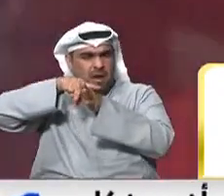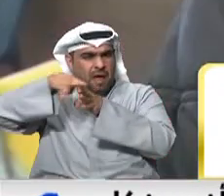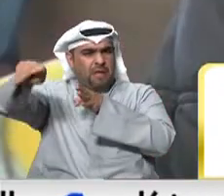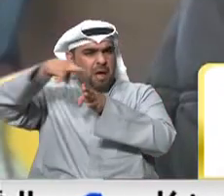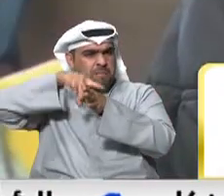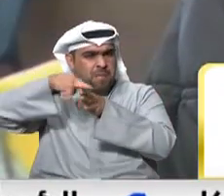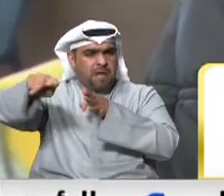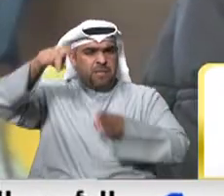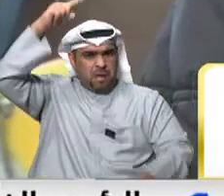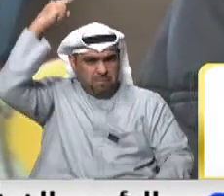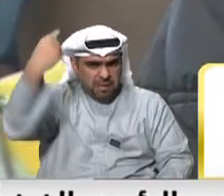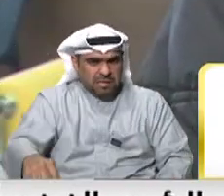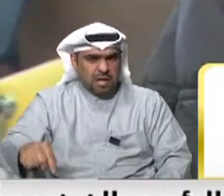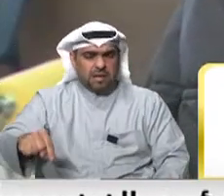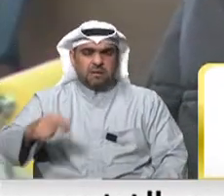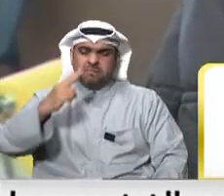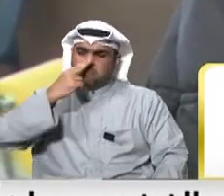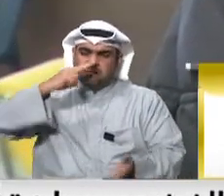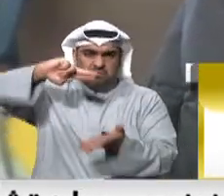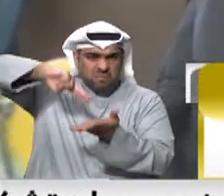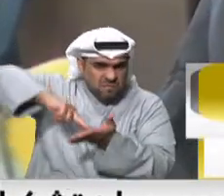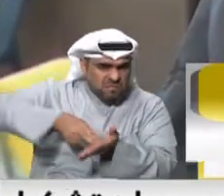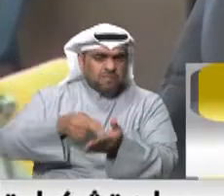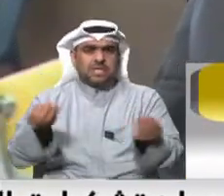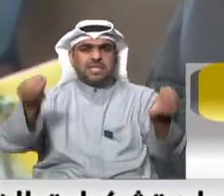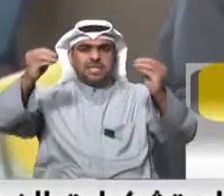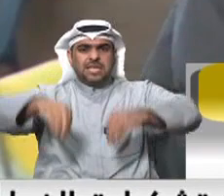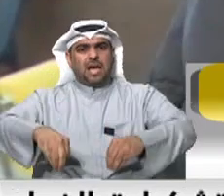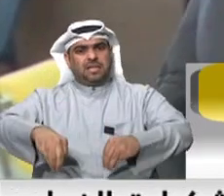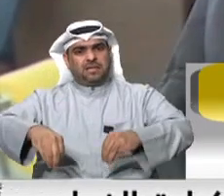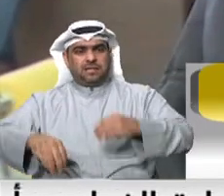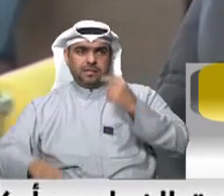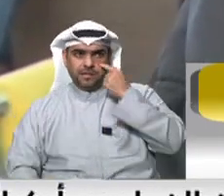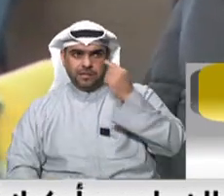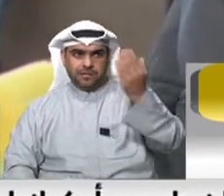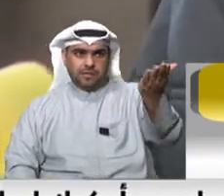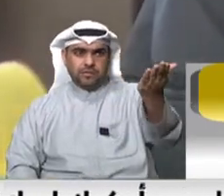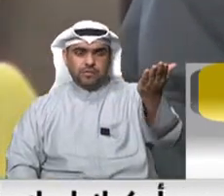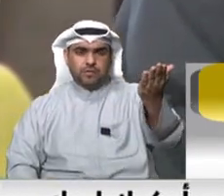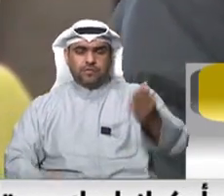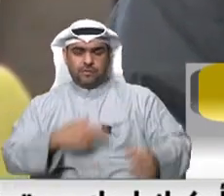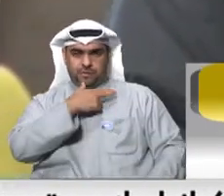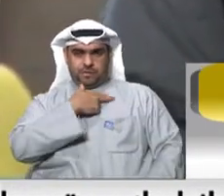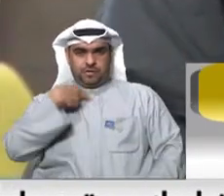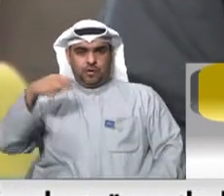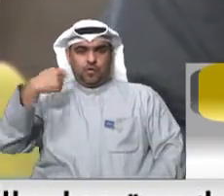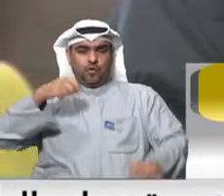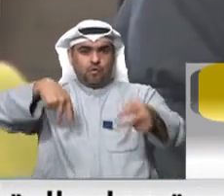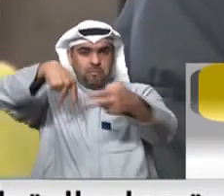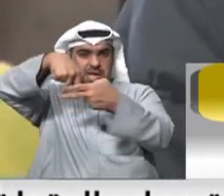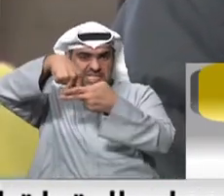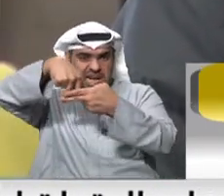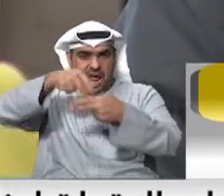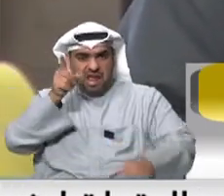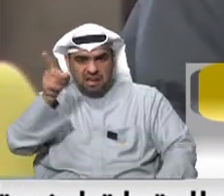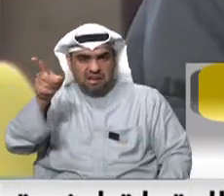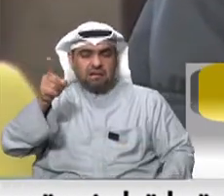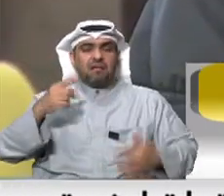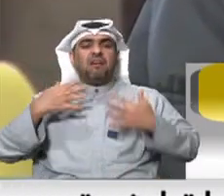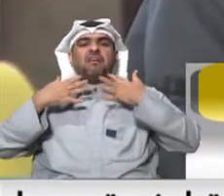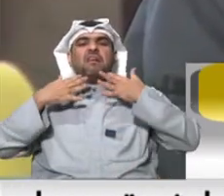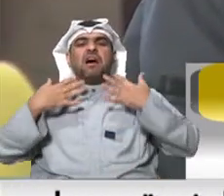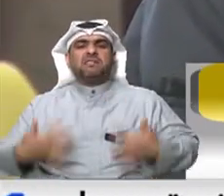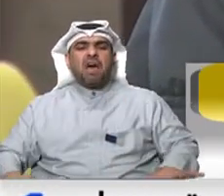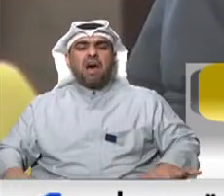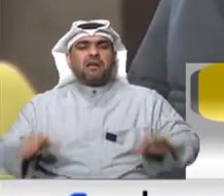والإهانة. الاحتلال كحكومة مفلسة بكل المعايير وبكل المقاييس، وعندما هي شنت